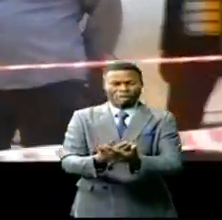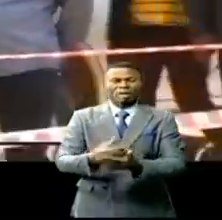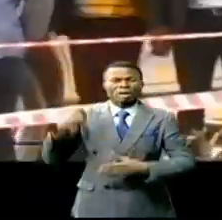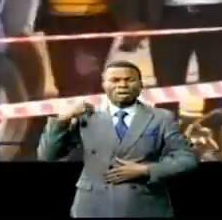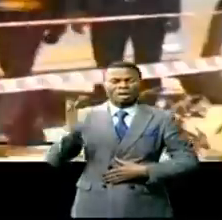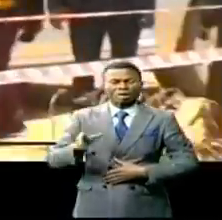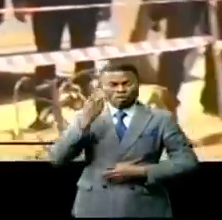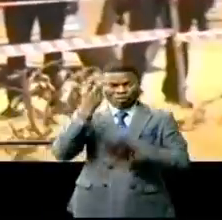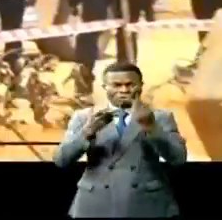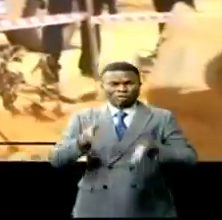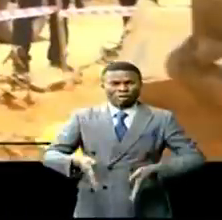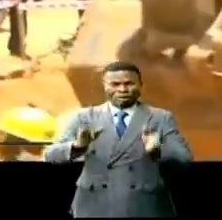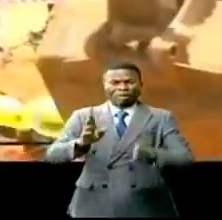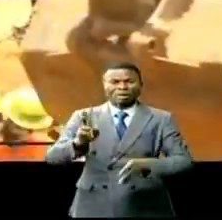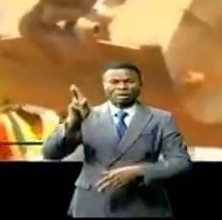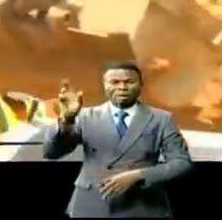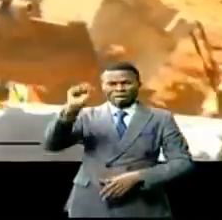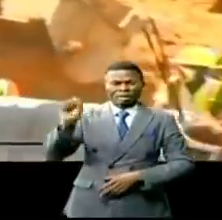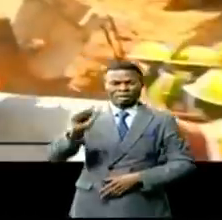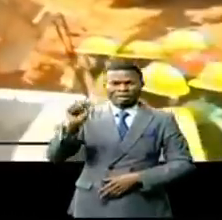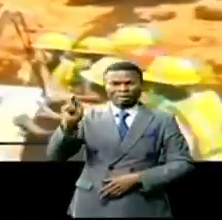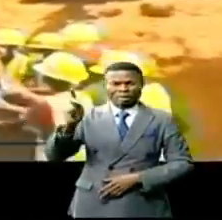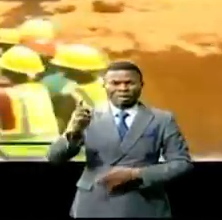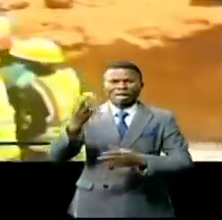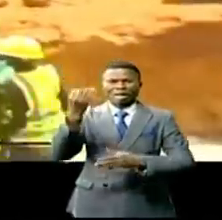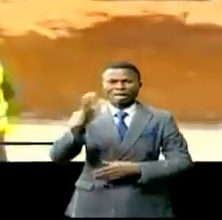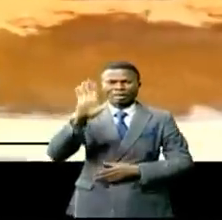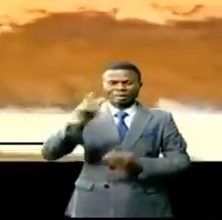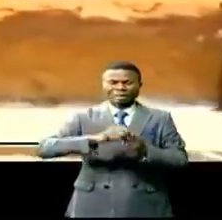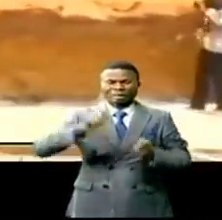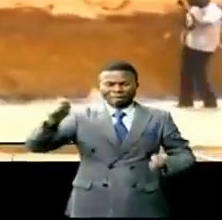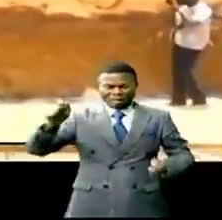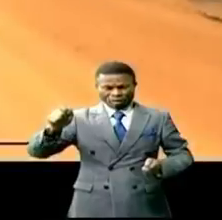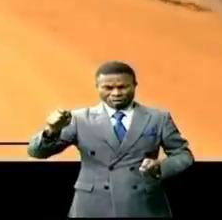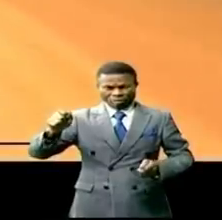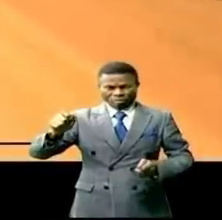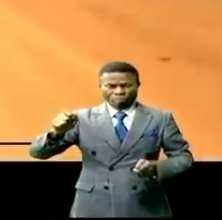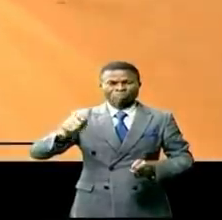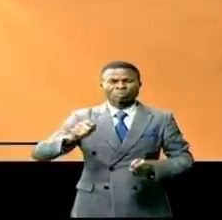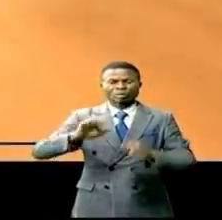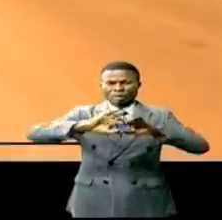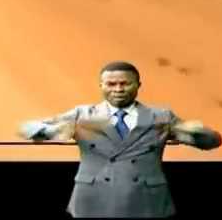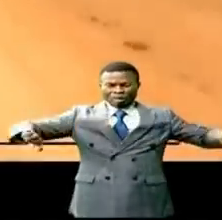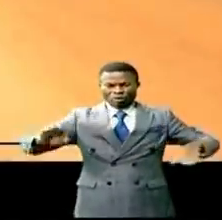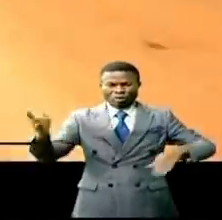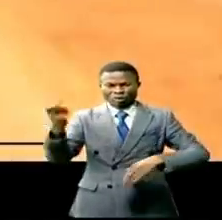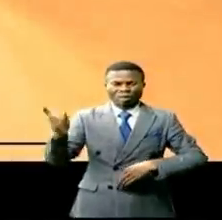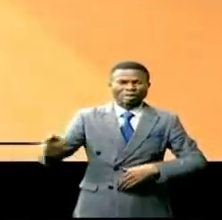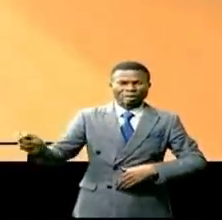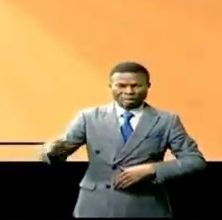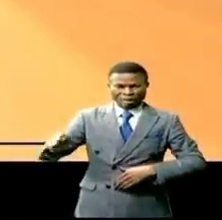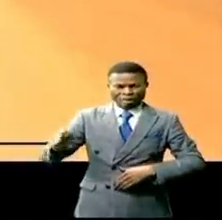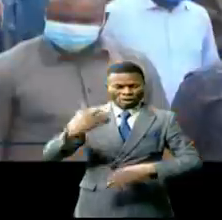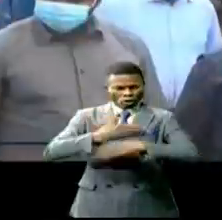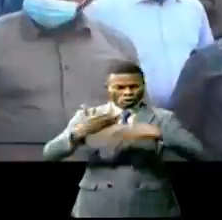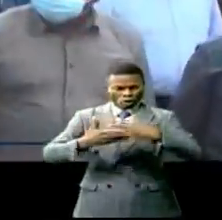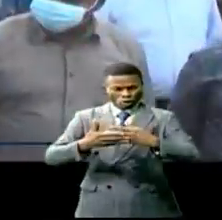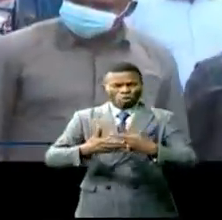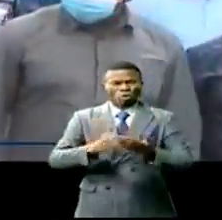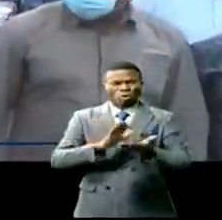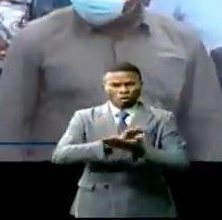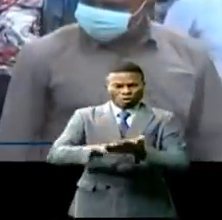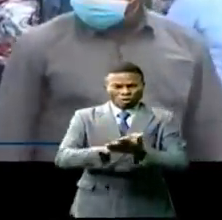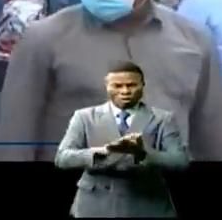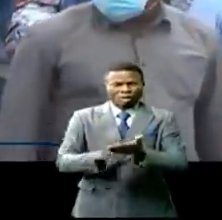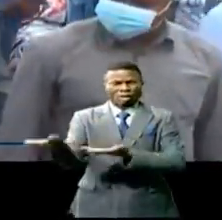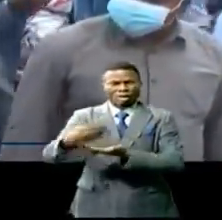inspecté la route sakania logique car à 5 km sous les 90 qui sépare les deux entités ont déjà été réhabilités ce son chemin de